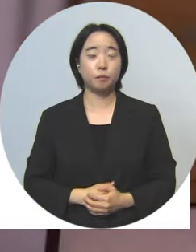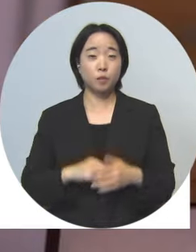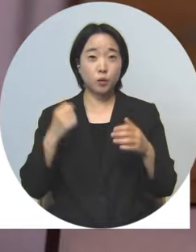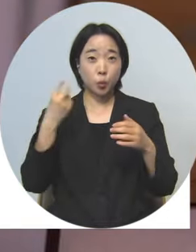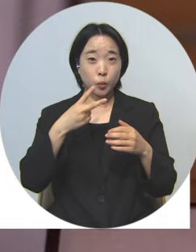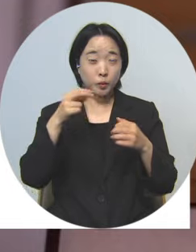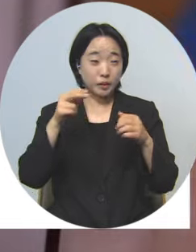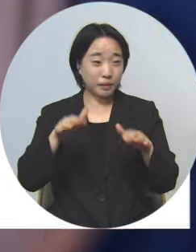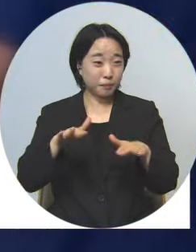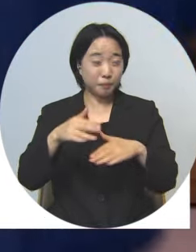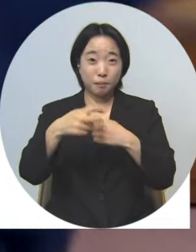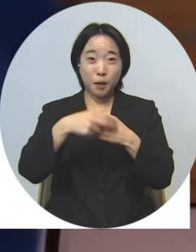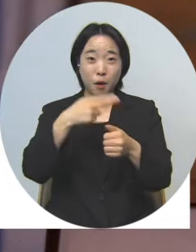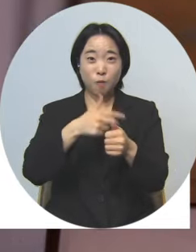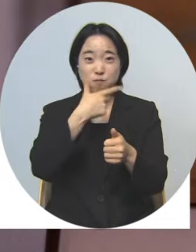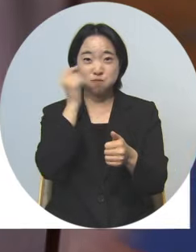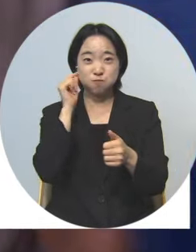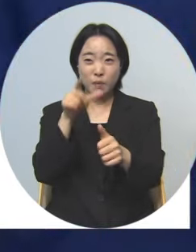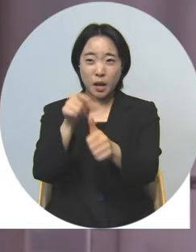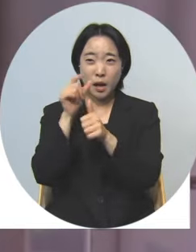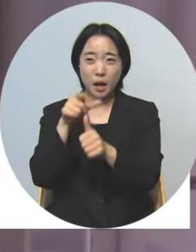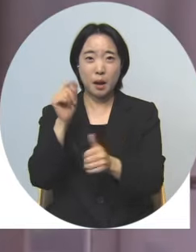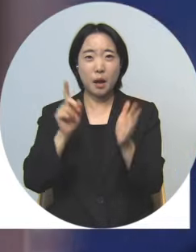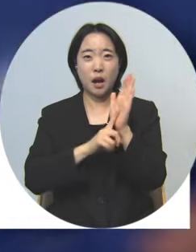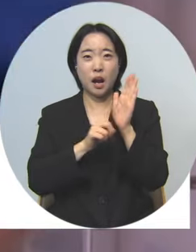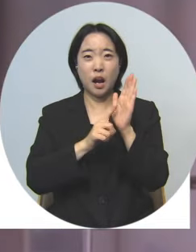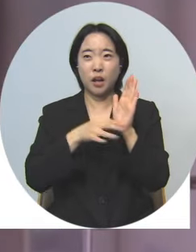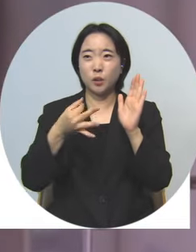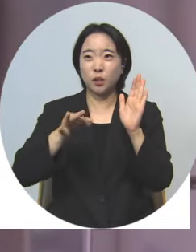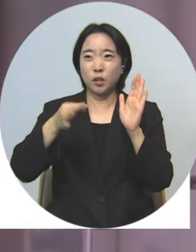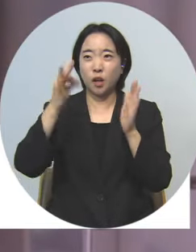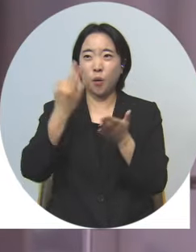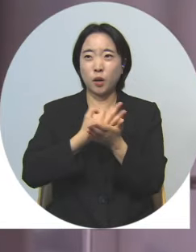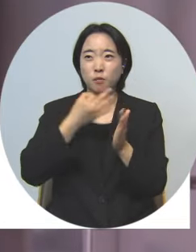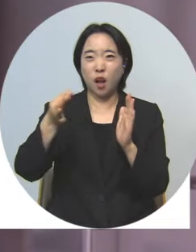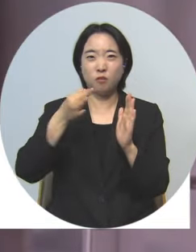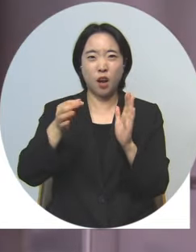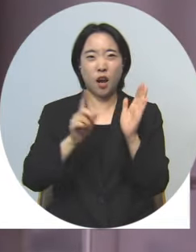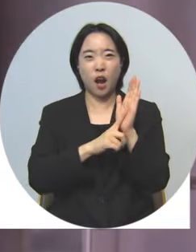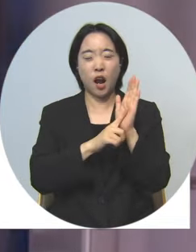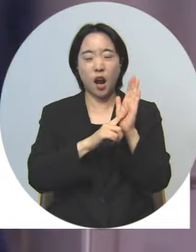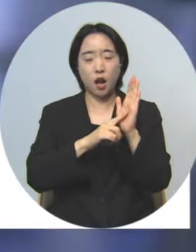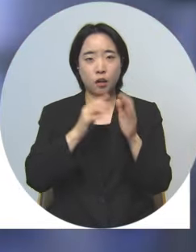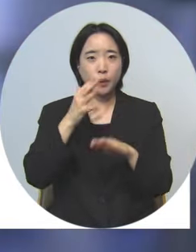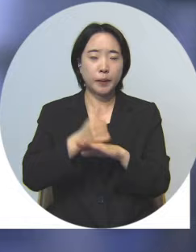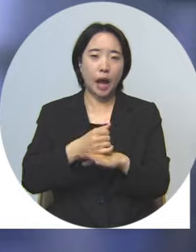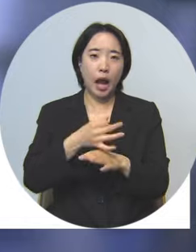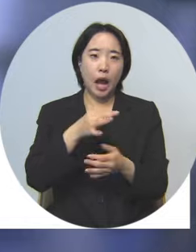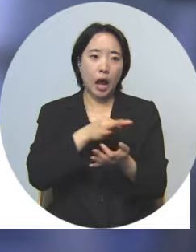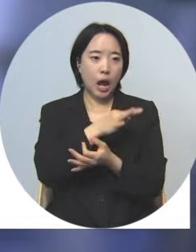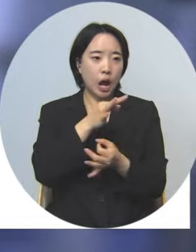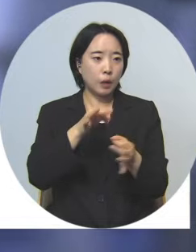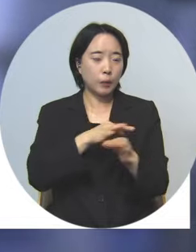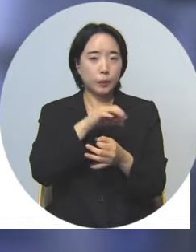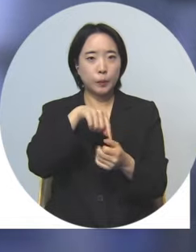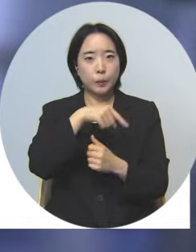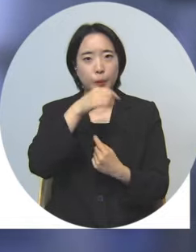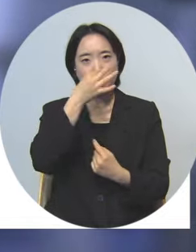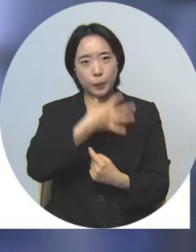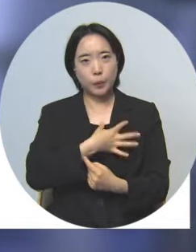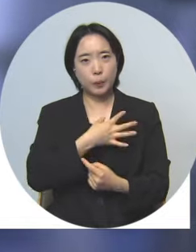병원간 스카우트 경쟁으로 재정난이 심해졌다며 군의관과 공보이 파견을 요청한 병원도 많았다고